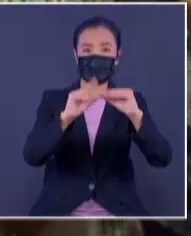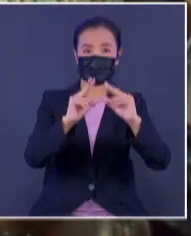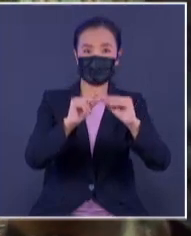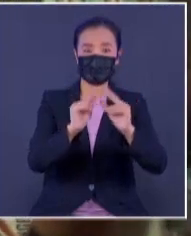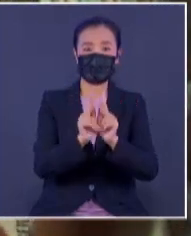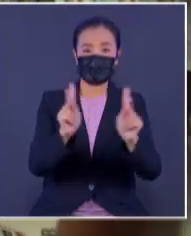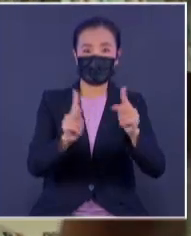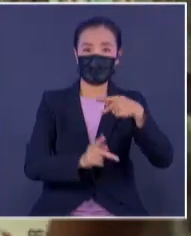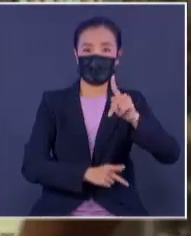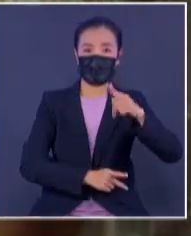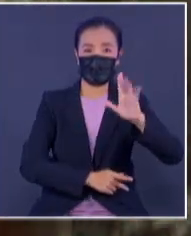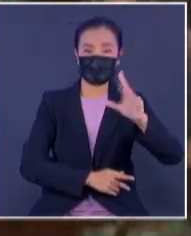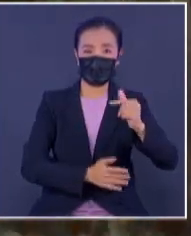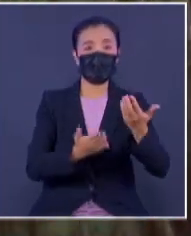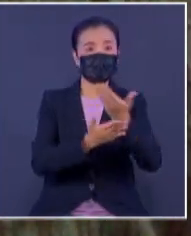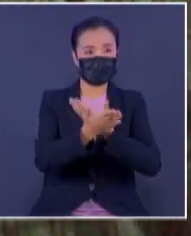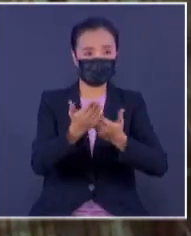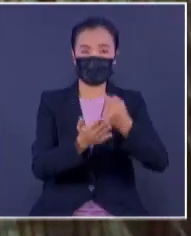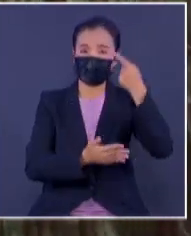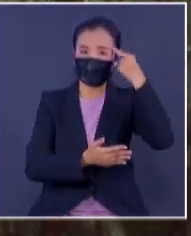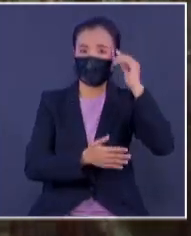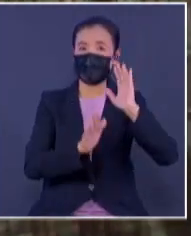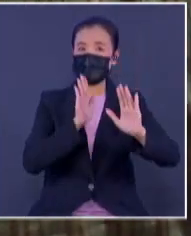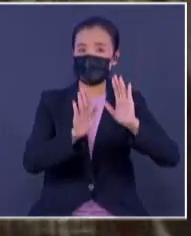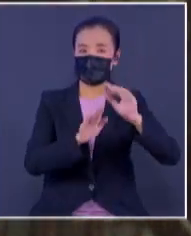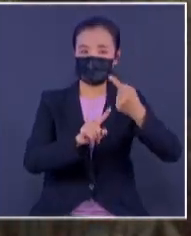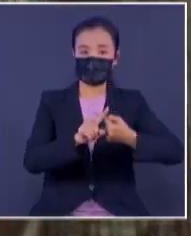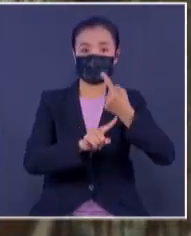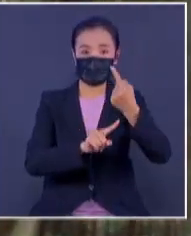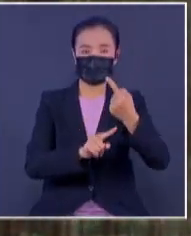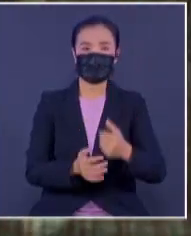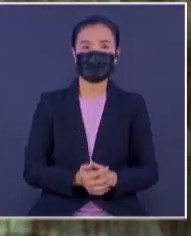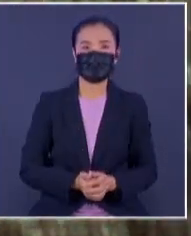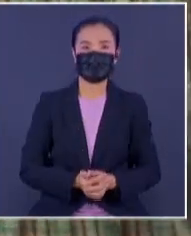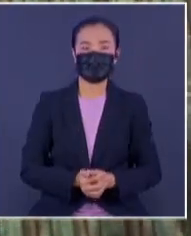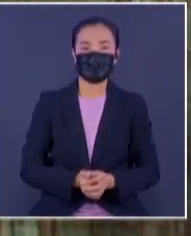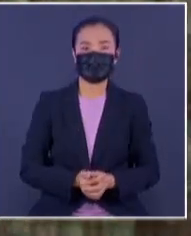ปปช.เพื่อพิจารณาคาดว่าน่าจะใช้เวลาประมาณเดือนหนึ่งนะครับ